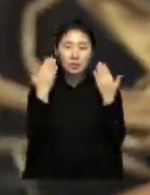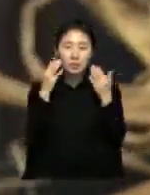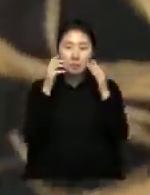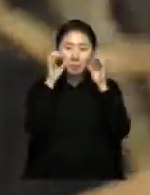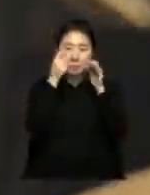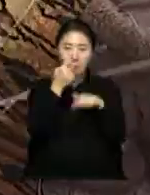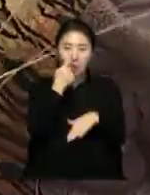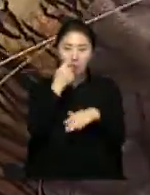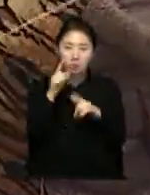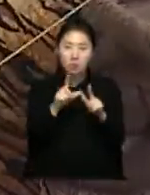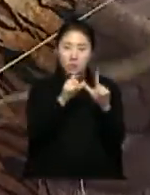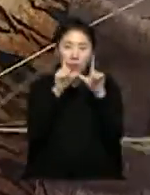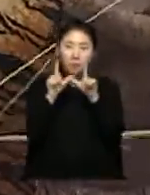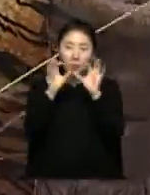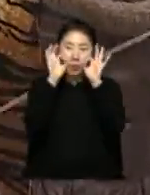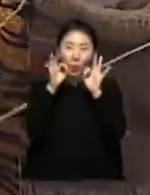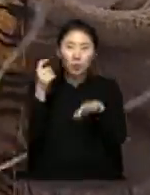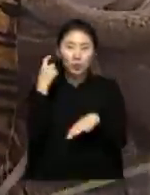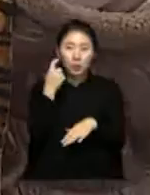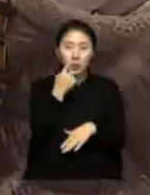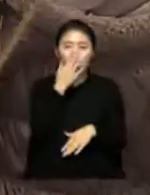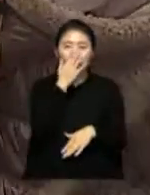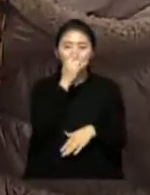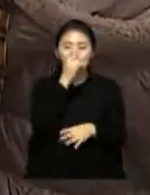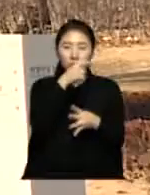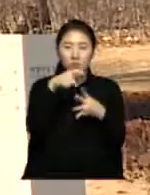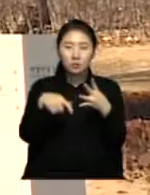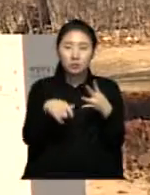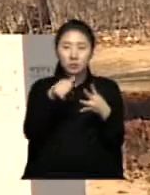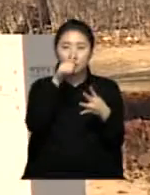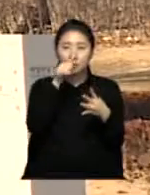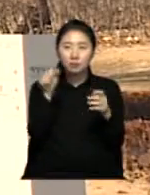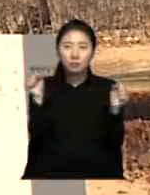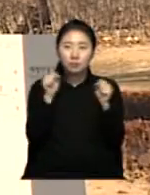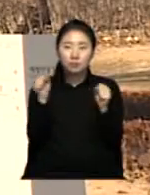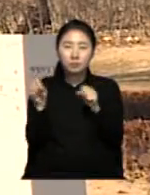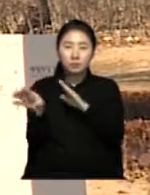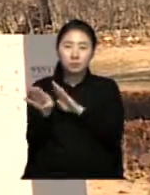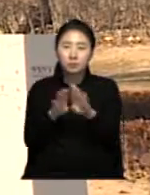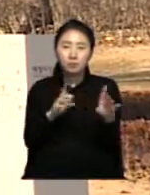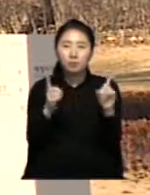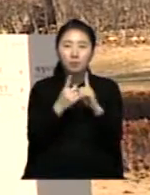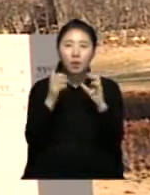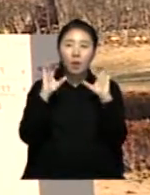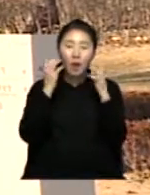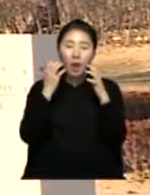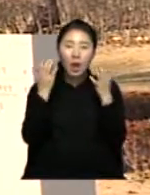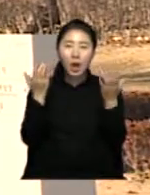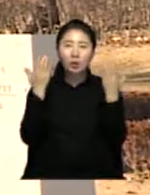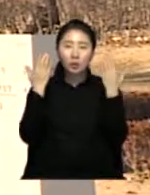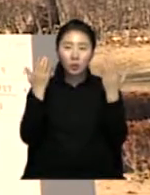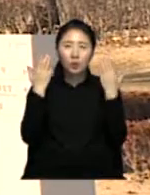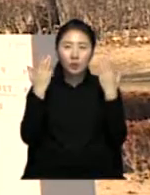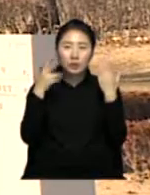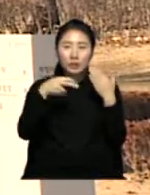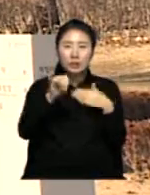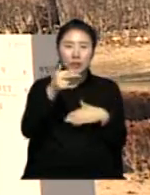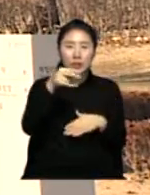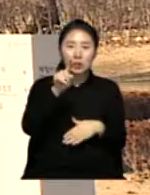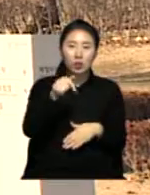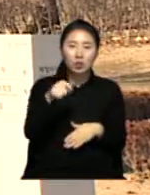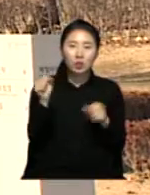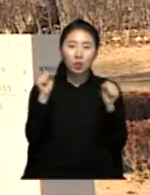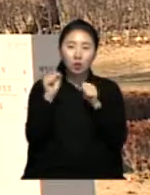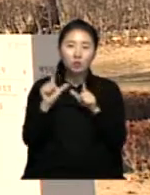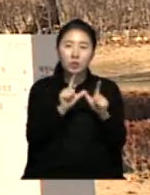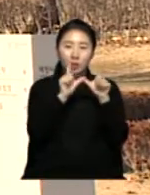신석기인들의 생활상을 보고 듣고 배울 수 있는 프로그램입니다. 겨울방학을 맞아 어린이들이 학교에서 신석시대 겨울 생활을